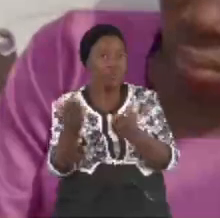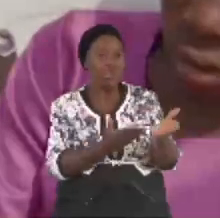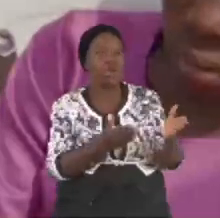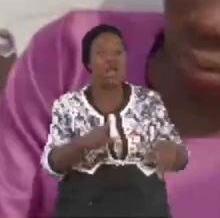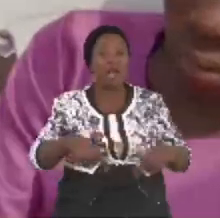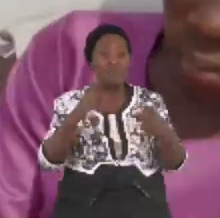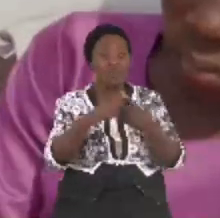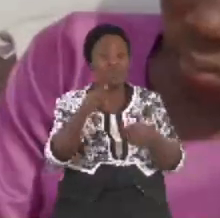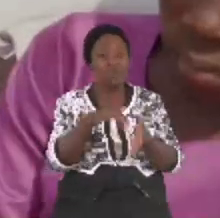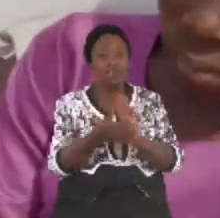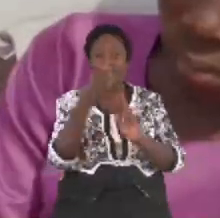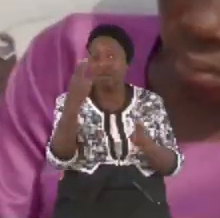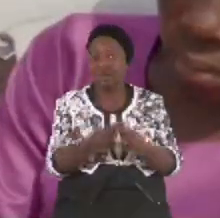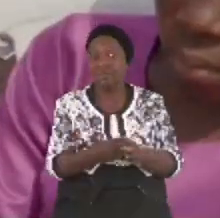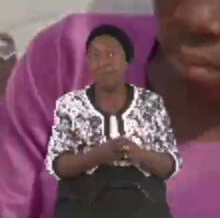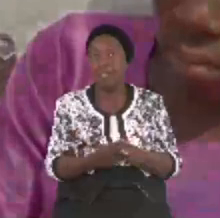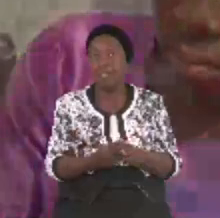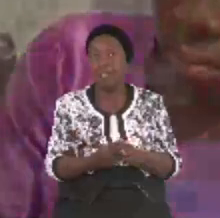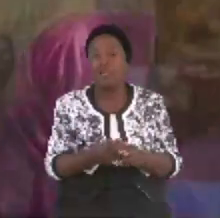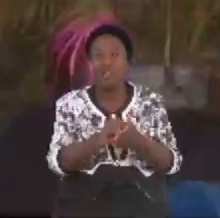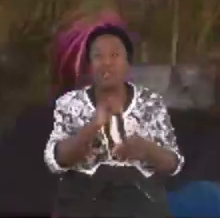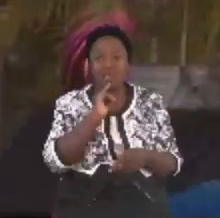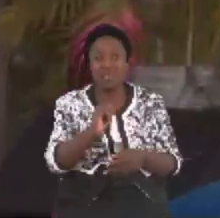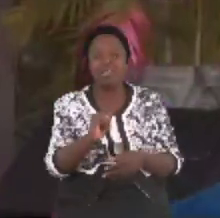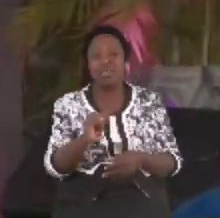de Jésus. Ça, c'est